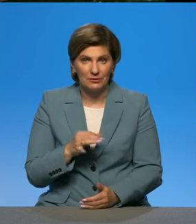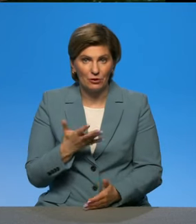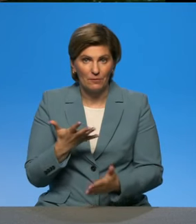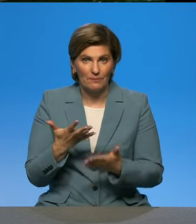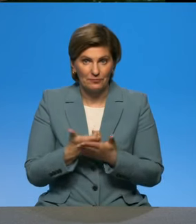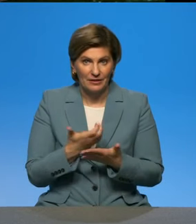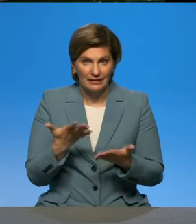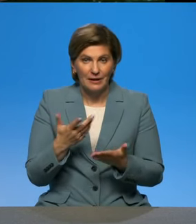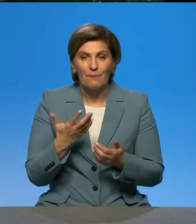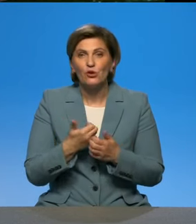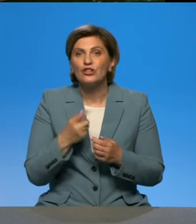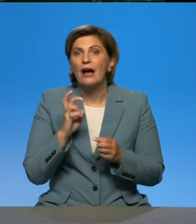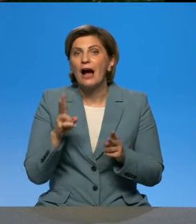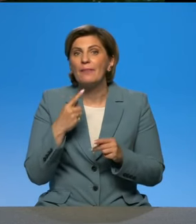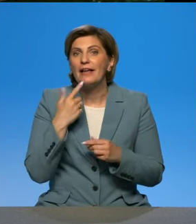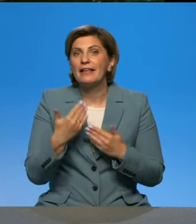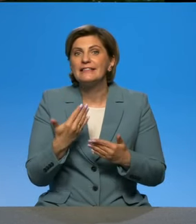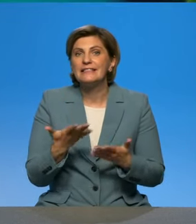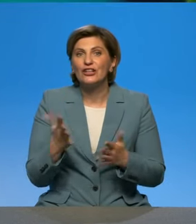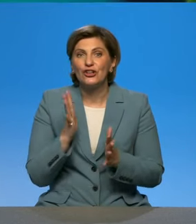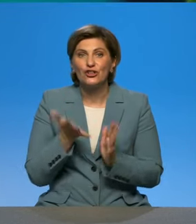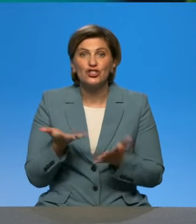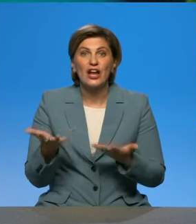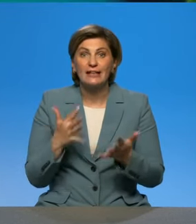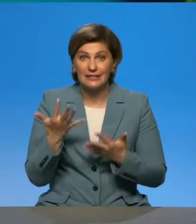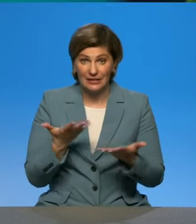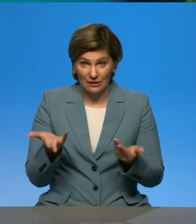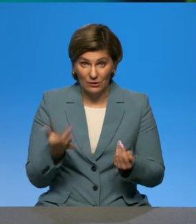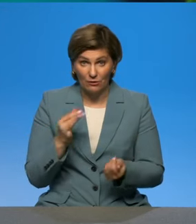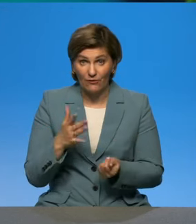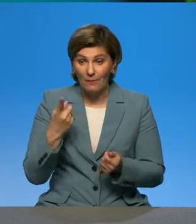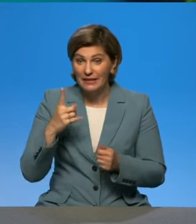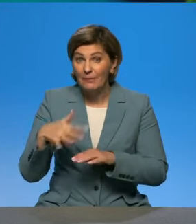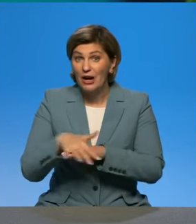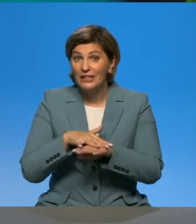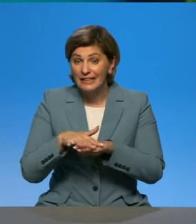обойдется. Нужно, потому что народ все-таки еще в большей степени